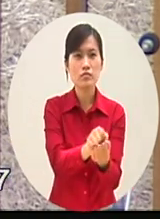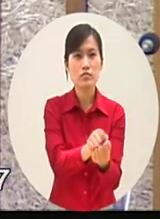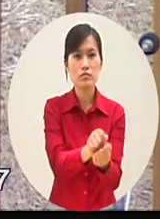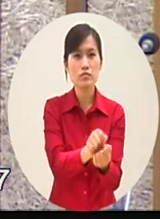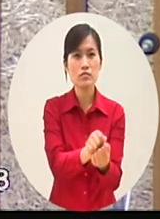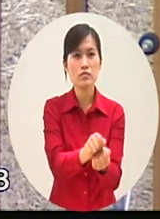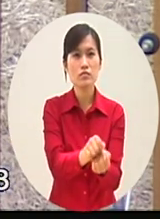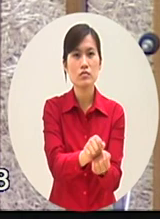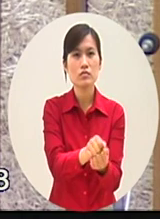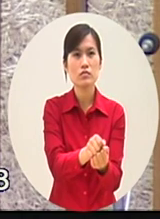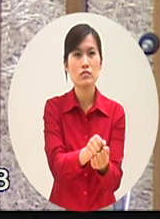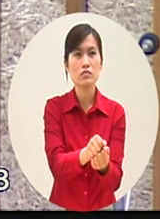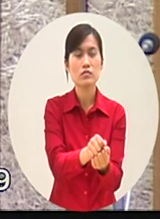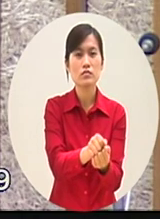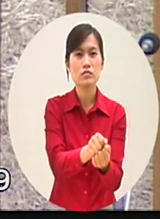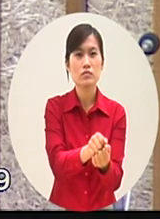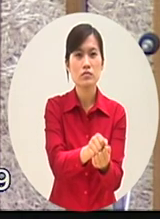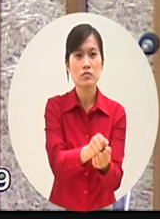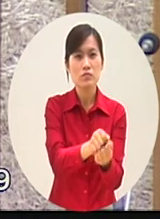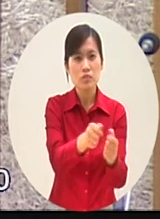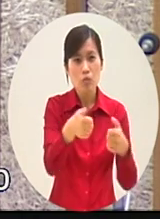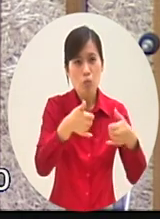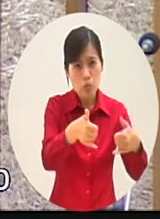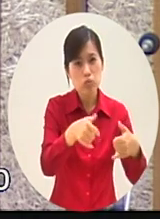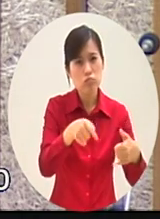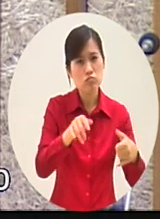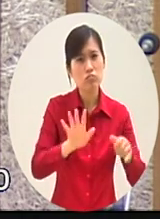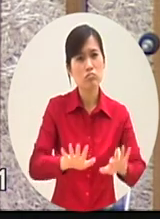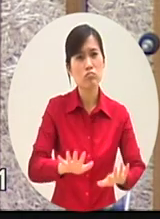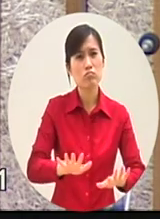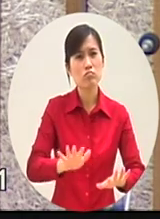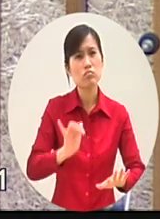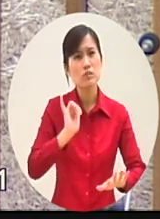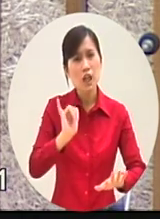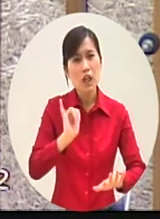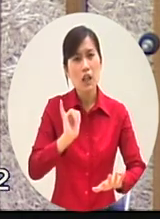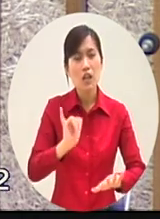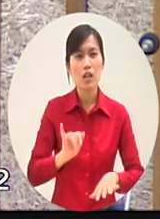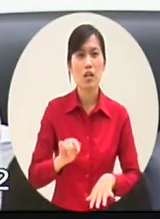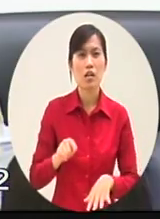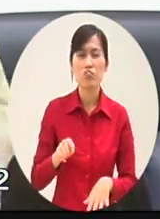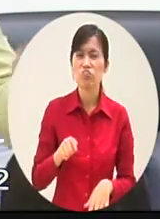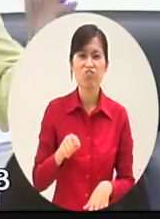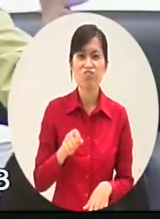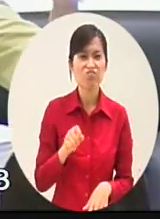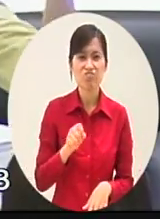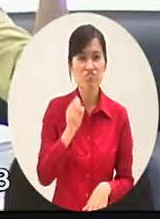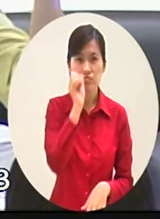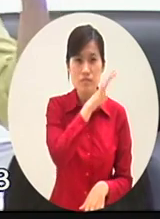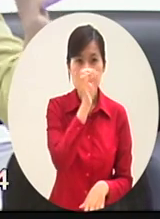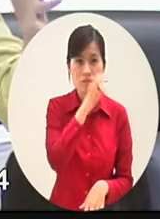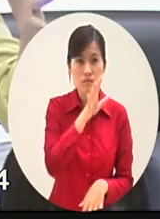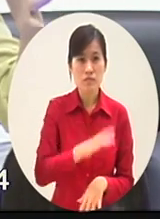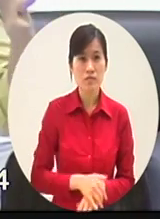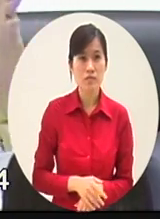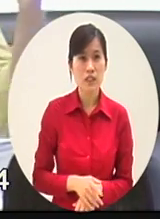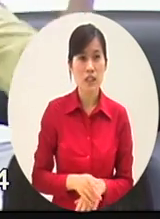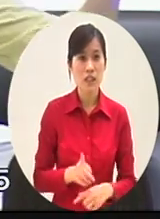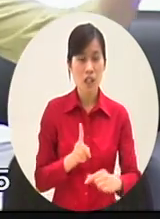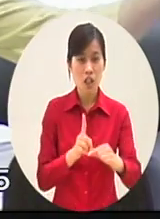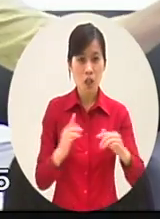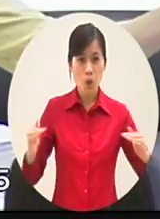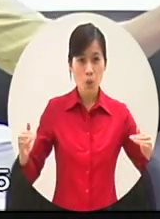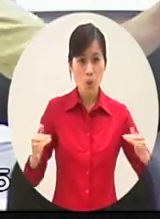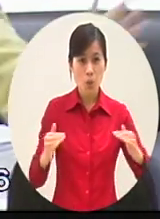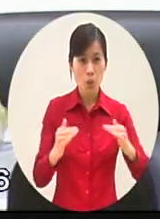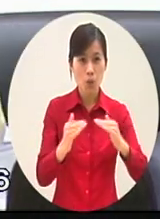是蛮 OK 的了，现在是蛮 OK 的。 可能没有很 OK。它哈、哦、在中央，哈、哦、